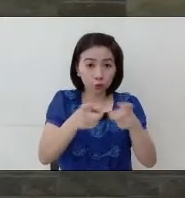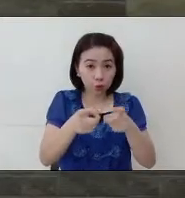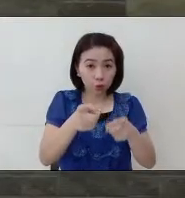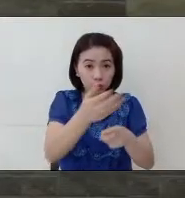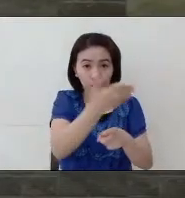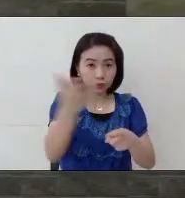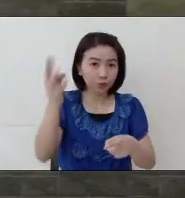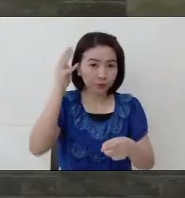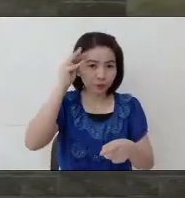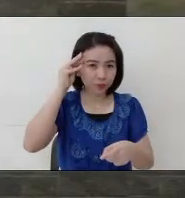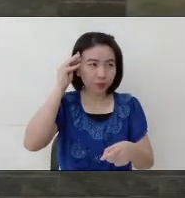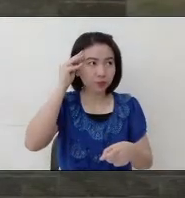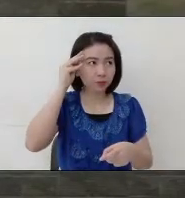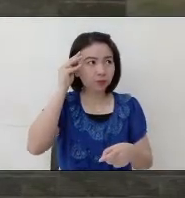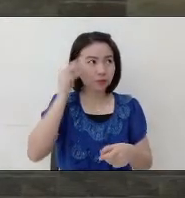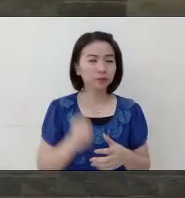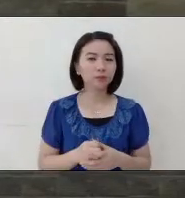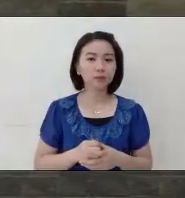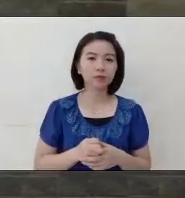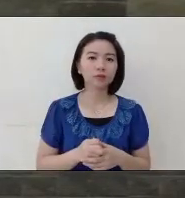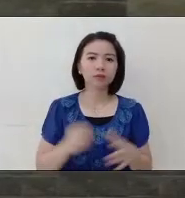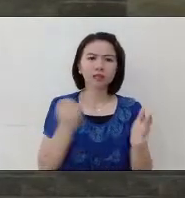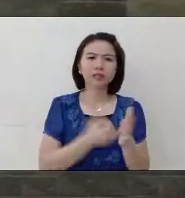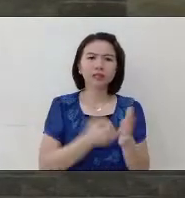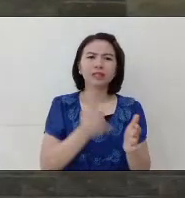Okay? Karapatan mo yan na kontrolin mo.